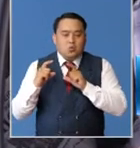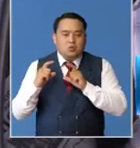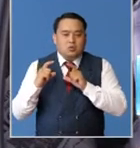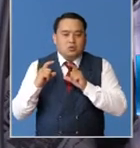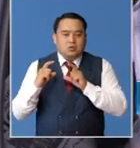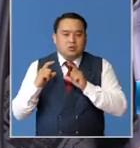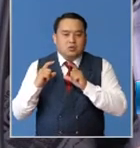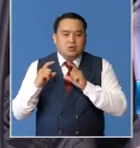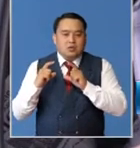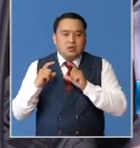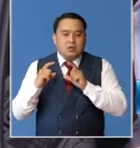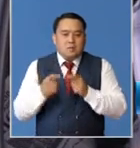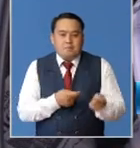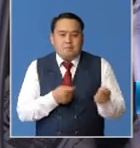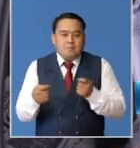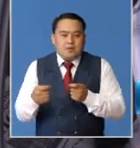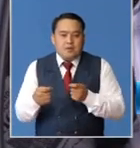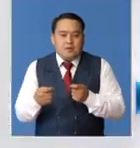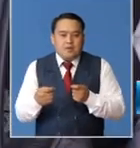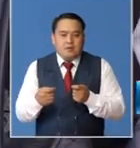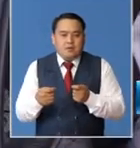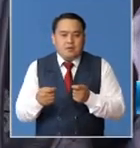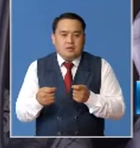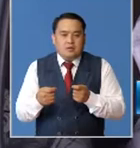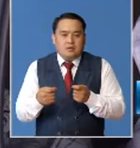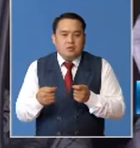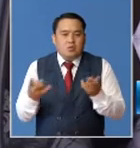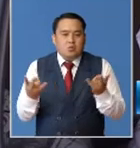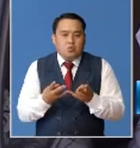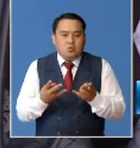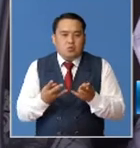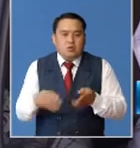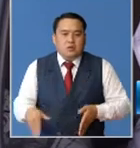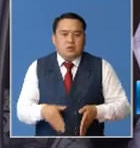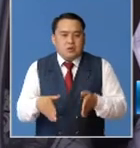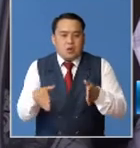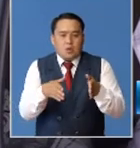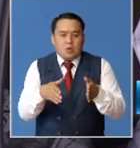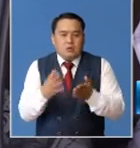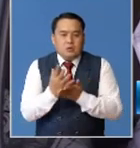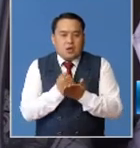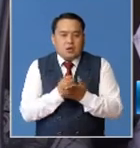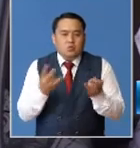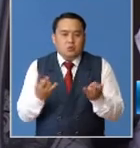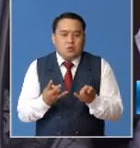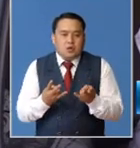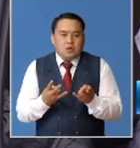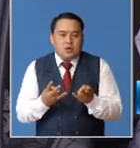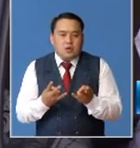И перегруз вообще не возим. Надо сохранять наши дороги.